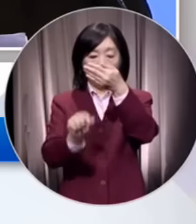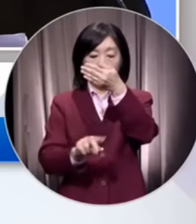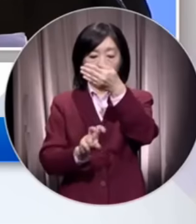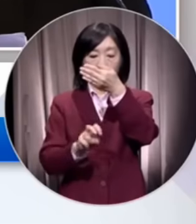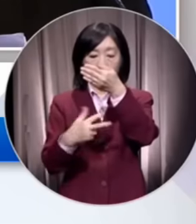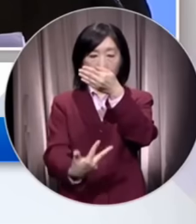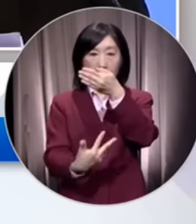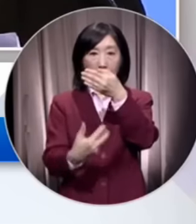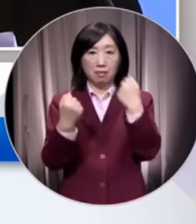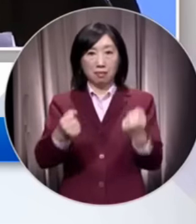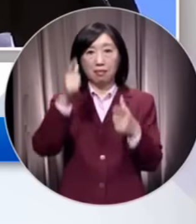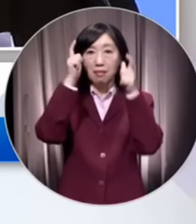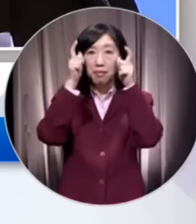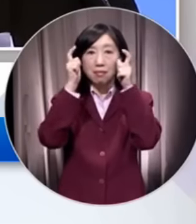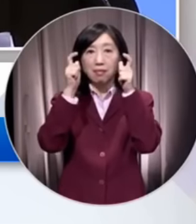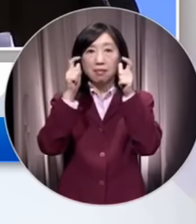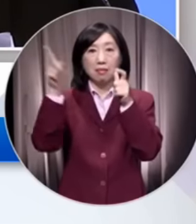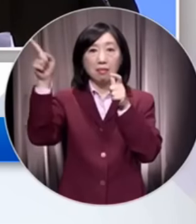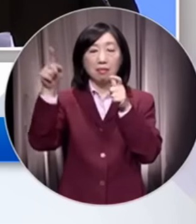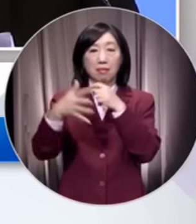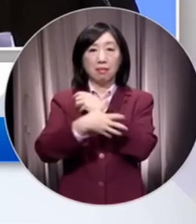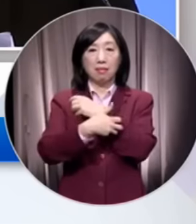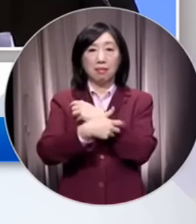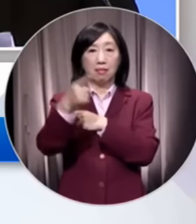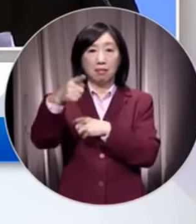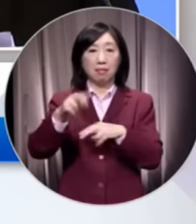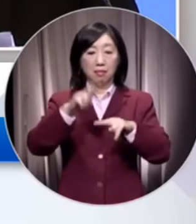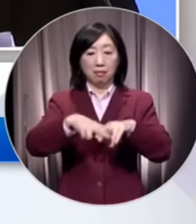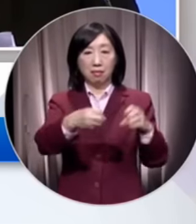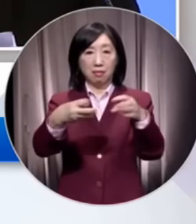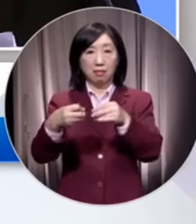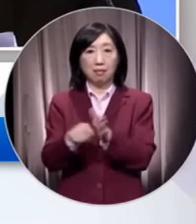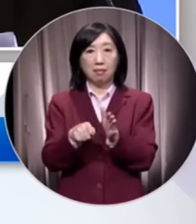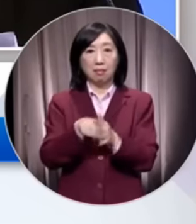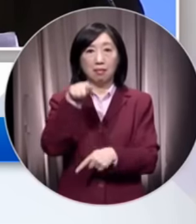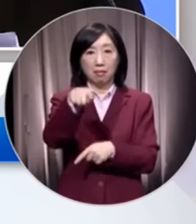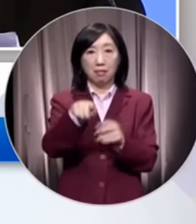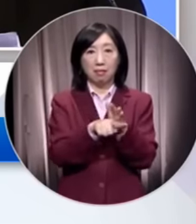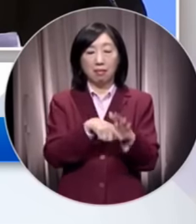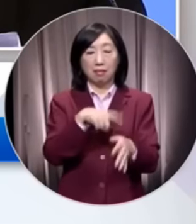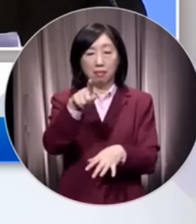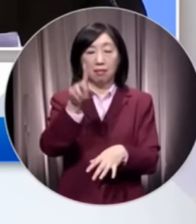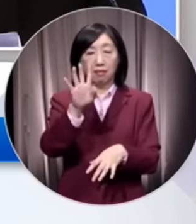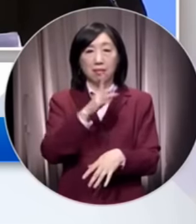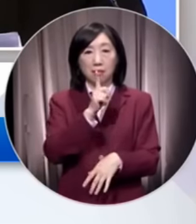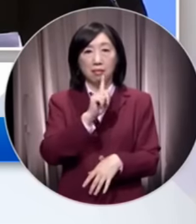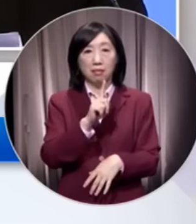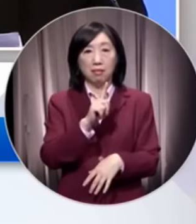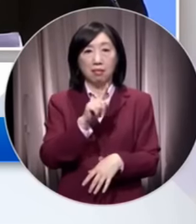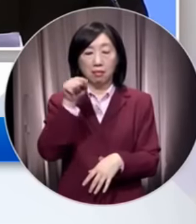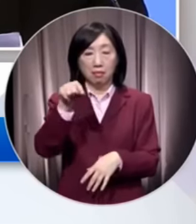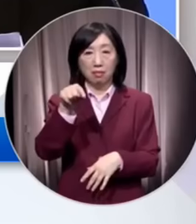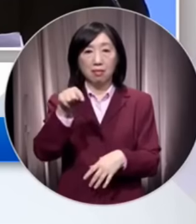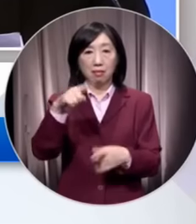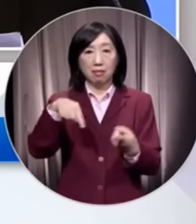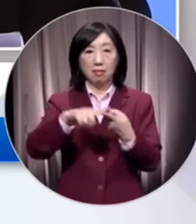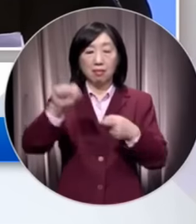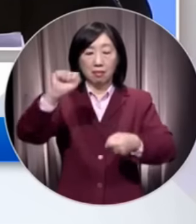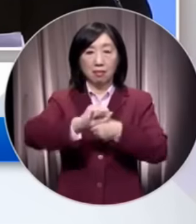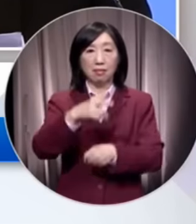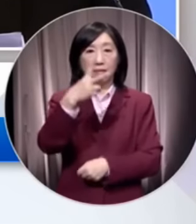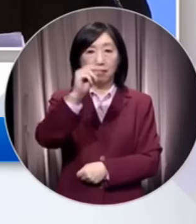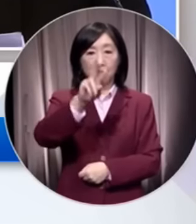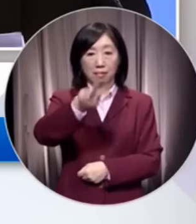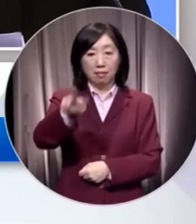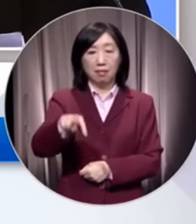2011年9月27号跟高雄劳工座谈的时候，你明确主张当年度的最低工资就要调升到